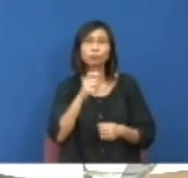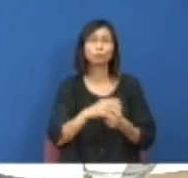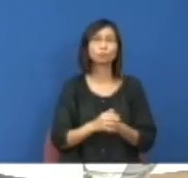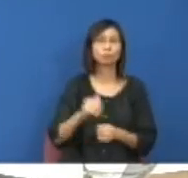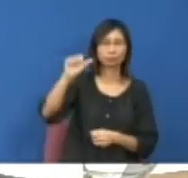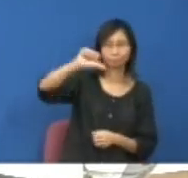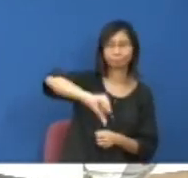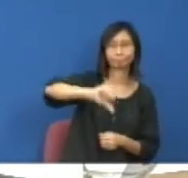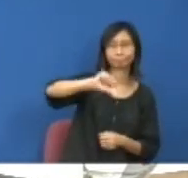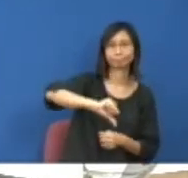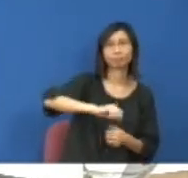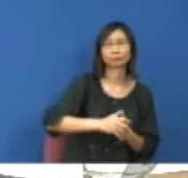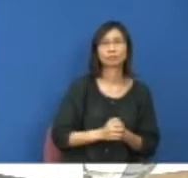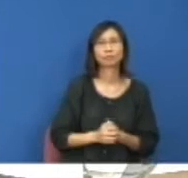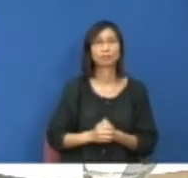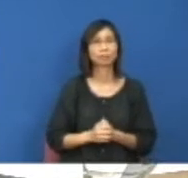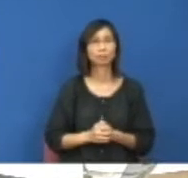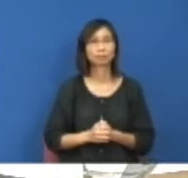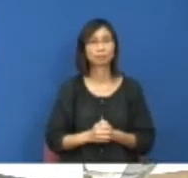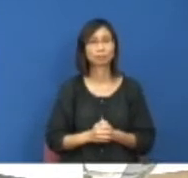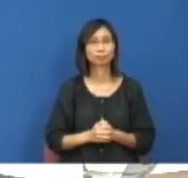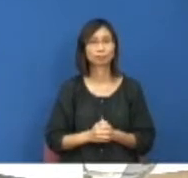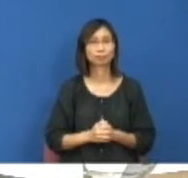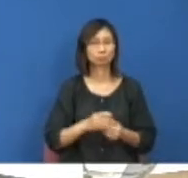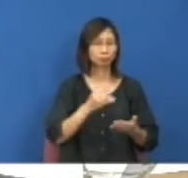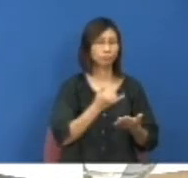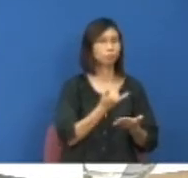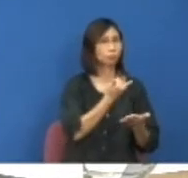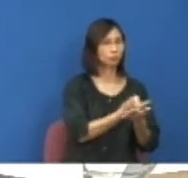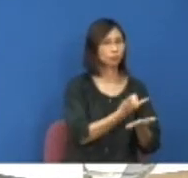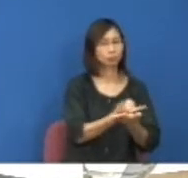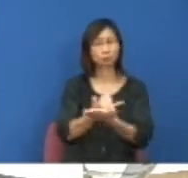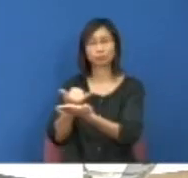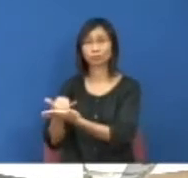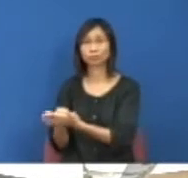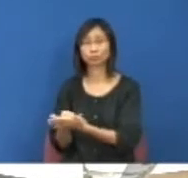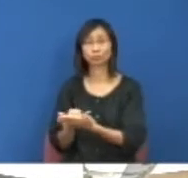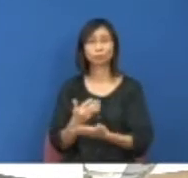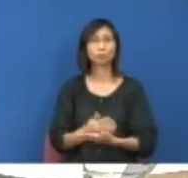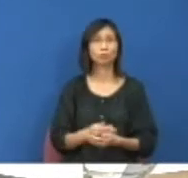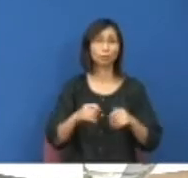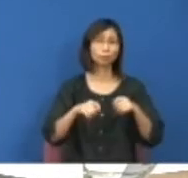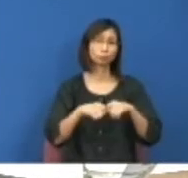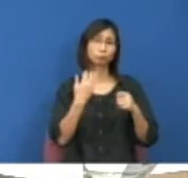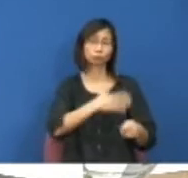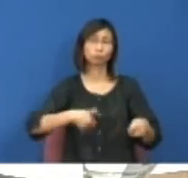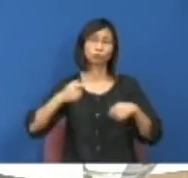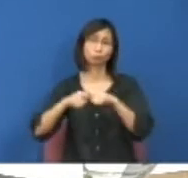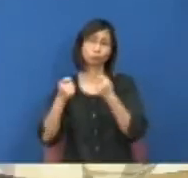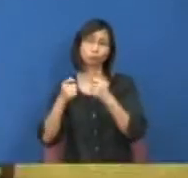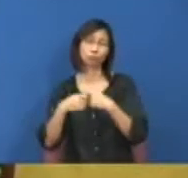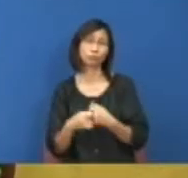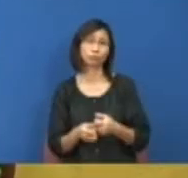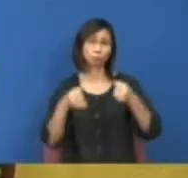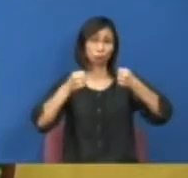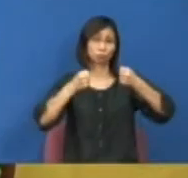鎮壓咗，咁啊即係基本上誒唔係死嘅就傷，唔係傷嘅就係坐監，坐好長嘅監。 啱頭先長毛